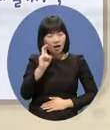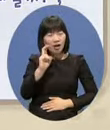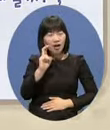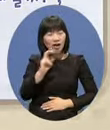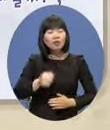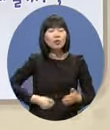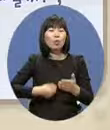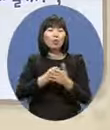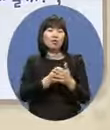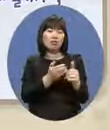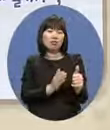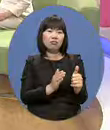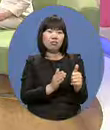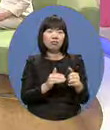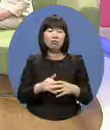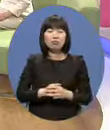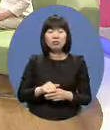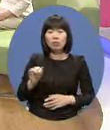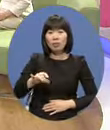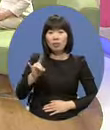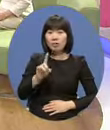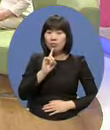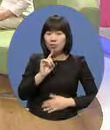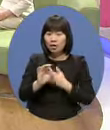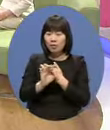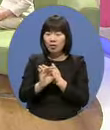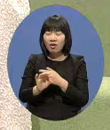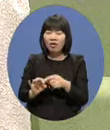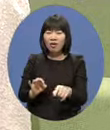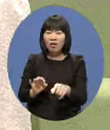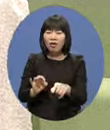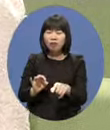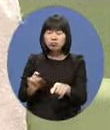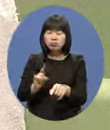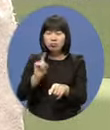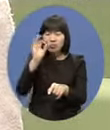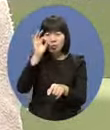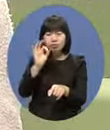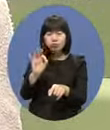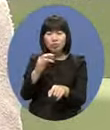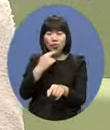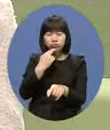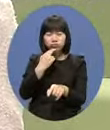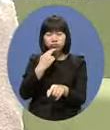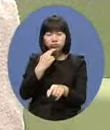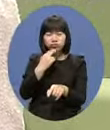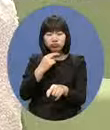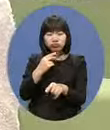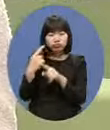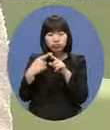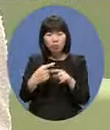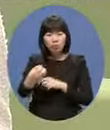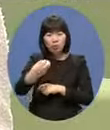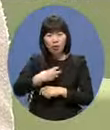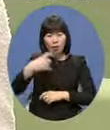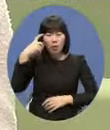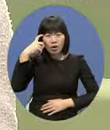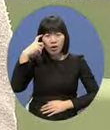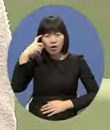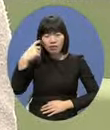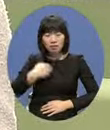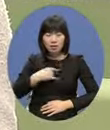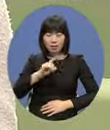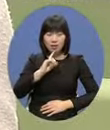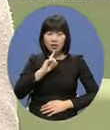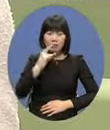어 이게 안 되는데요 초반에이 얘기하면은 아 들어보지도 않고 무조건 왜 저러냐 어 빨리 그니까 내 말을